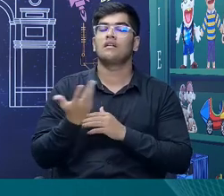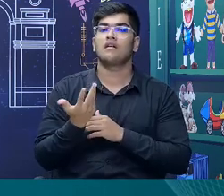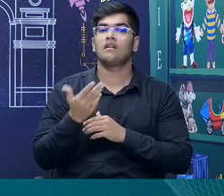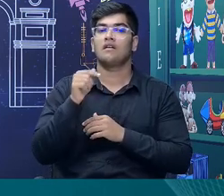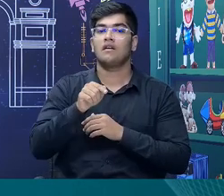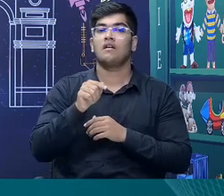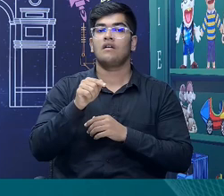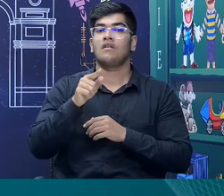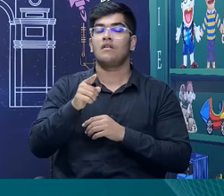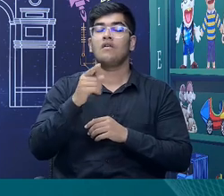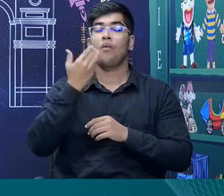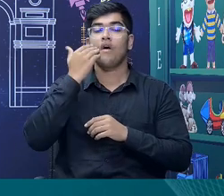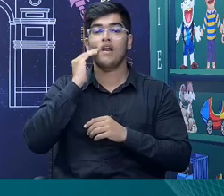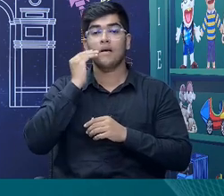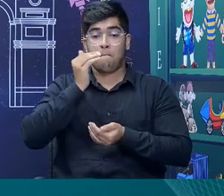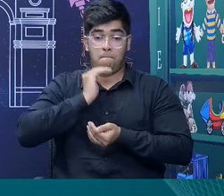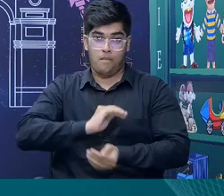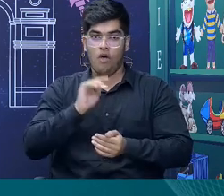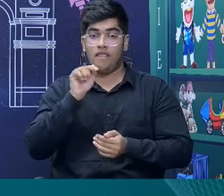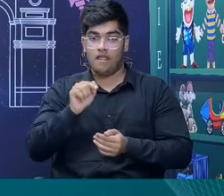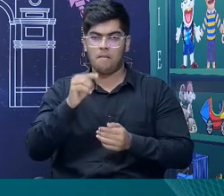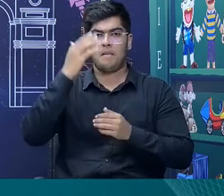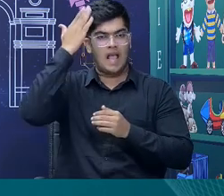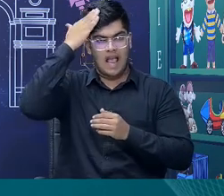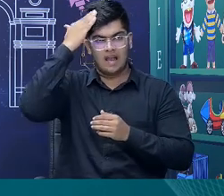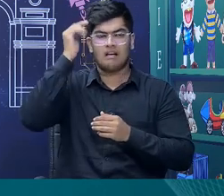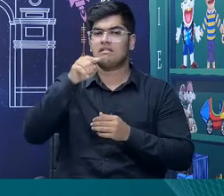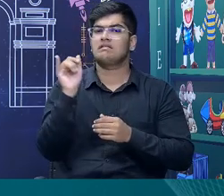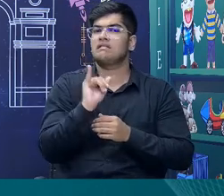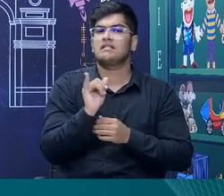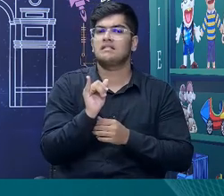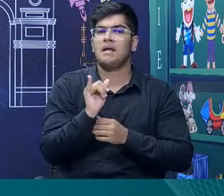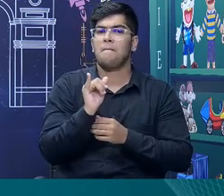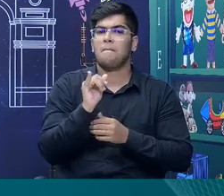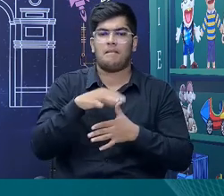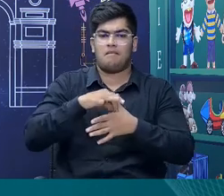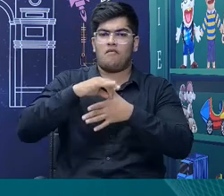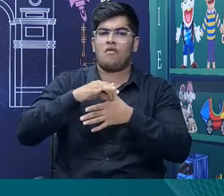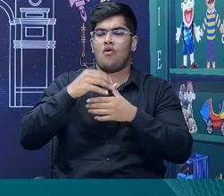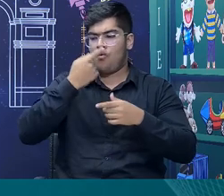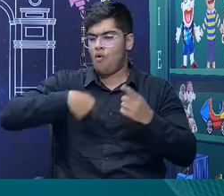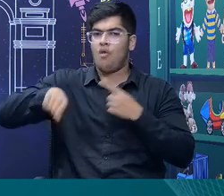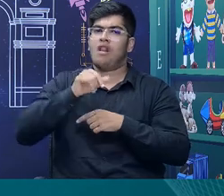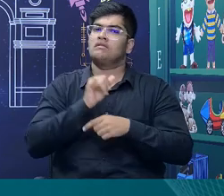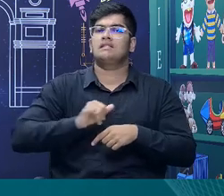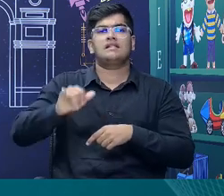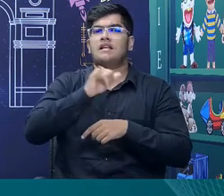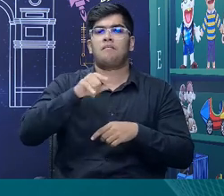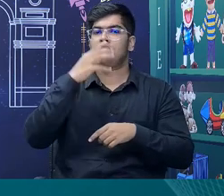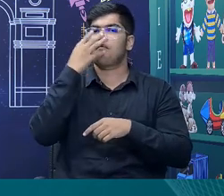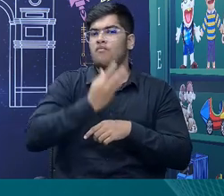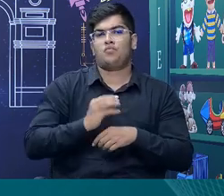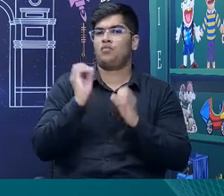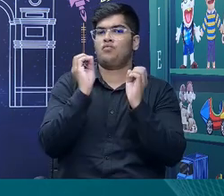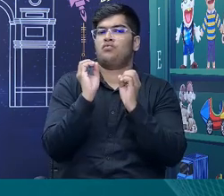सर एलीफेंट की तरह नहीं था उसकी कहानी और इंटरेस्टिंग तो अब